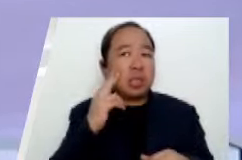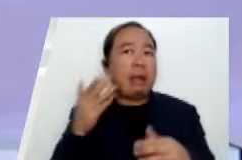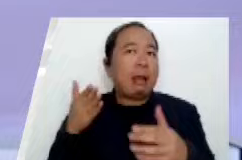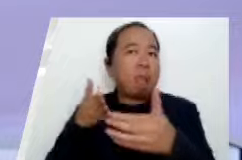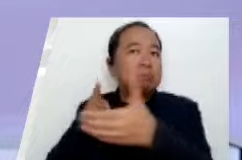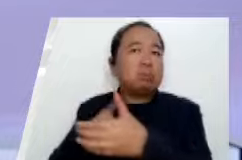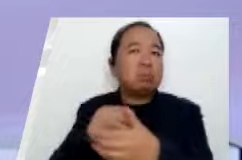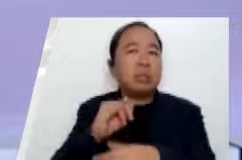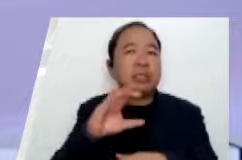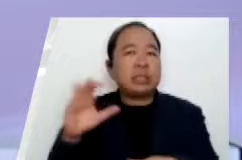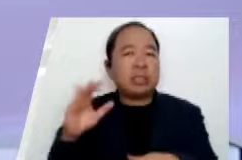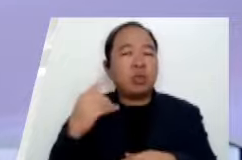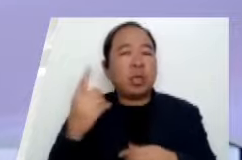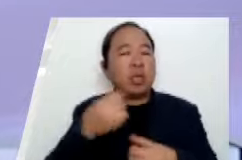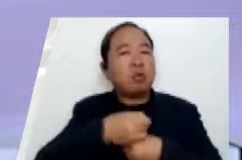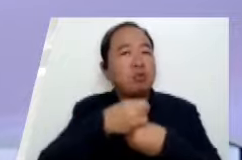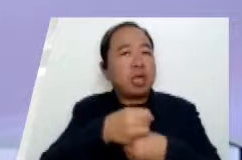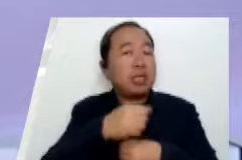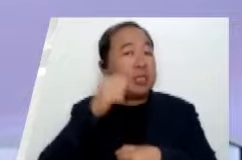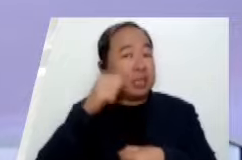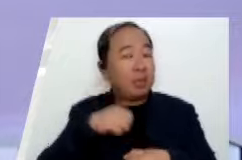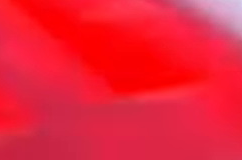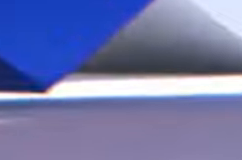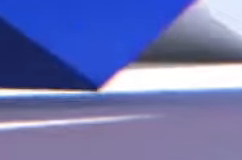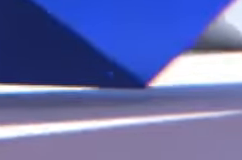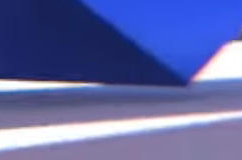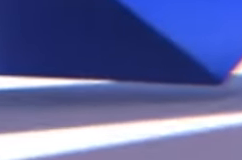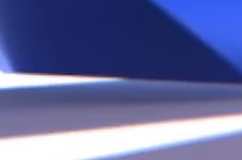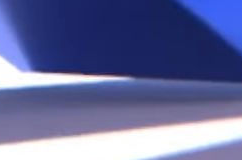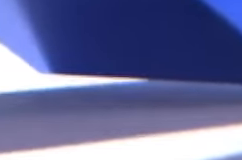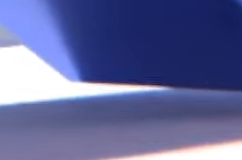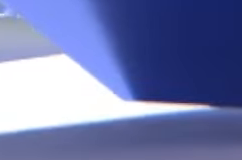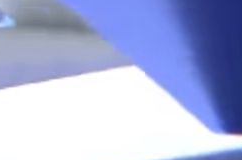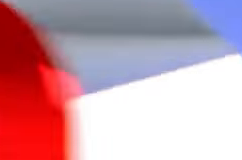aberya. Nakatutok si Sandra Aguinaldo.